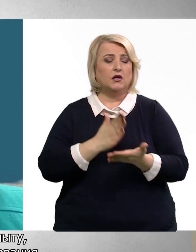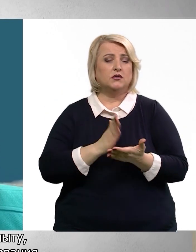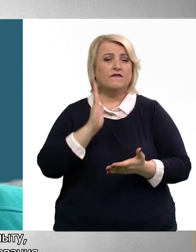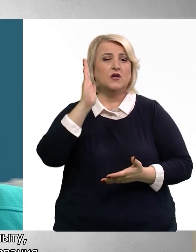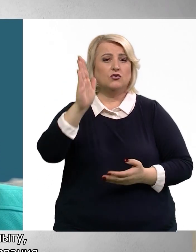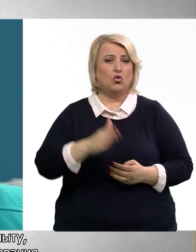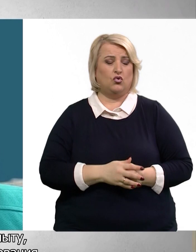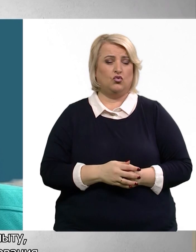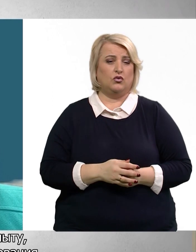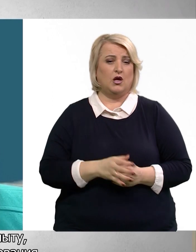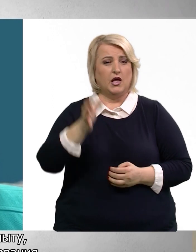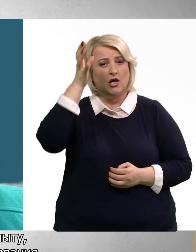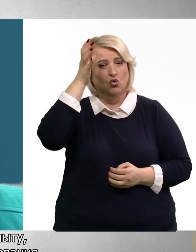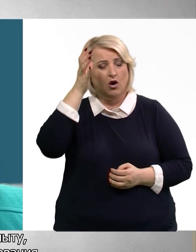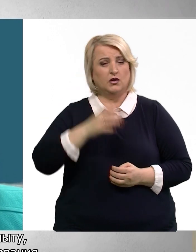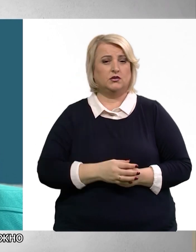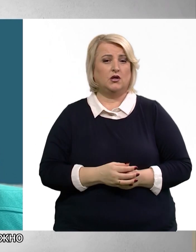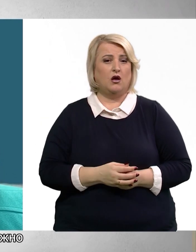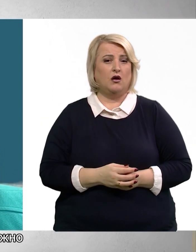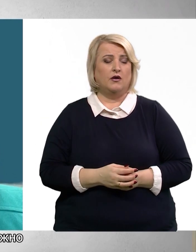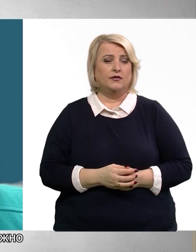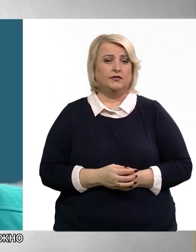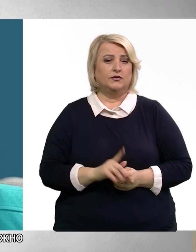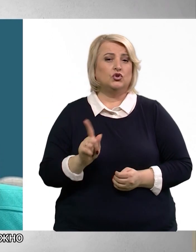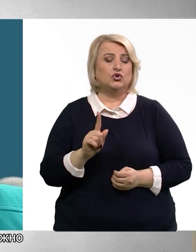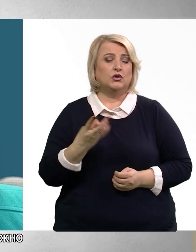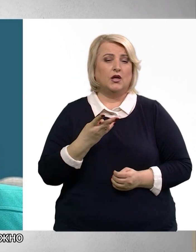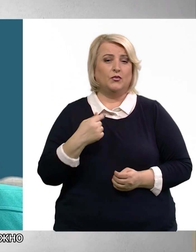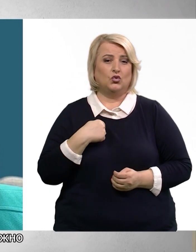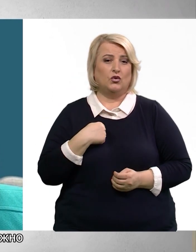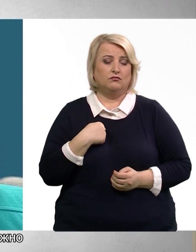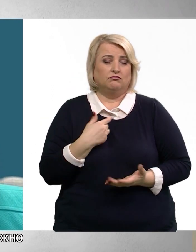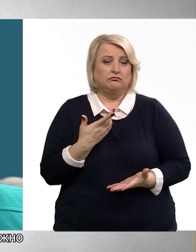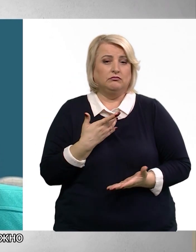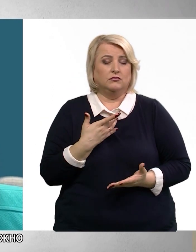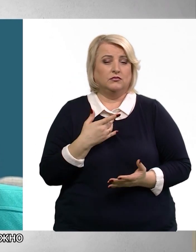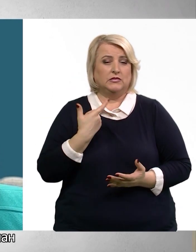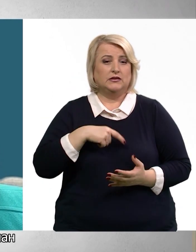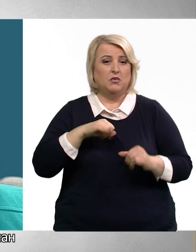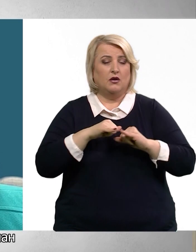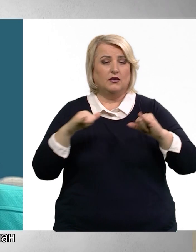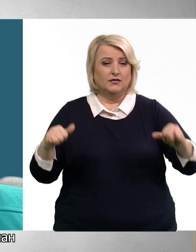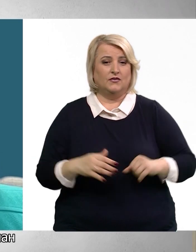este viitorul educației și către ce tendințe urmează să ne aliniem? Ce